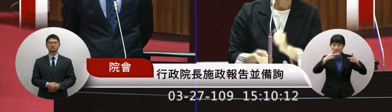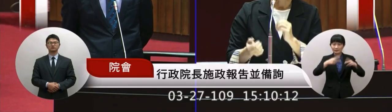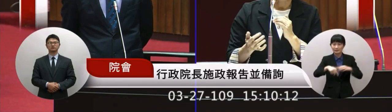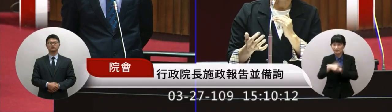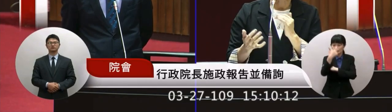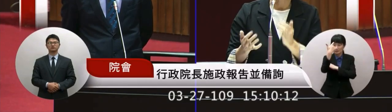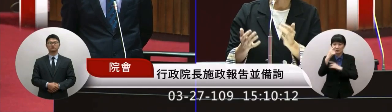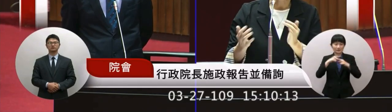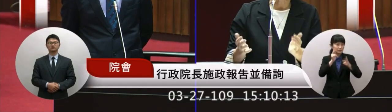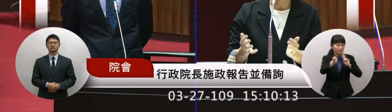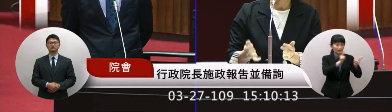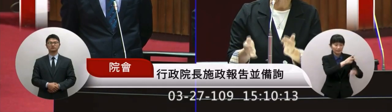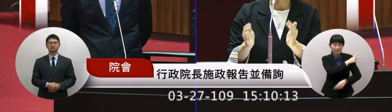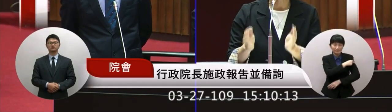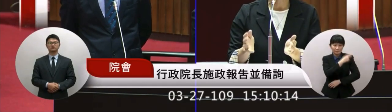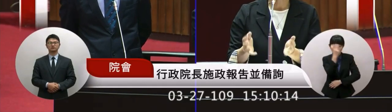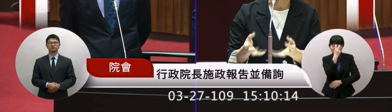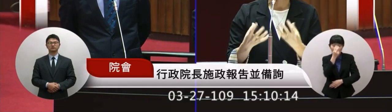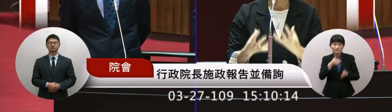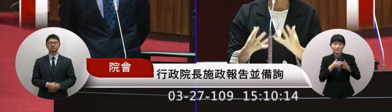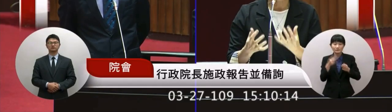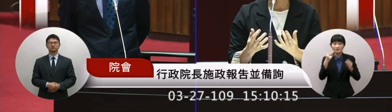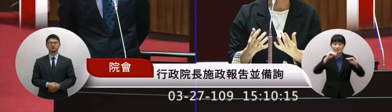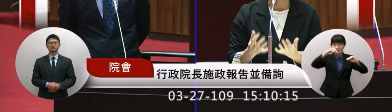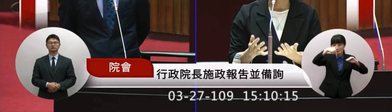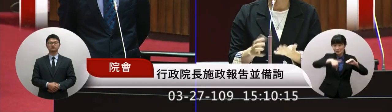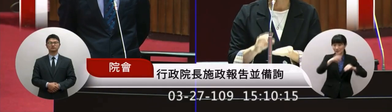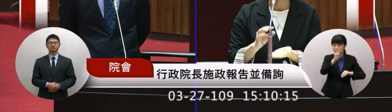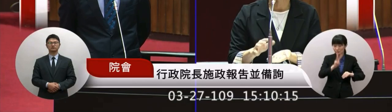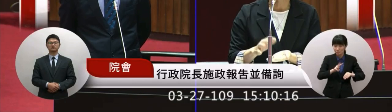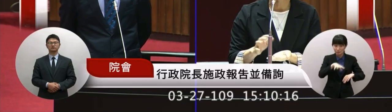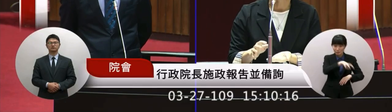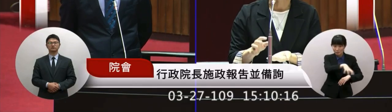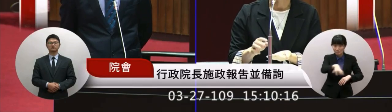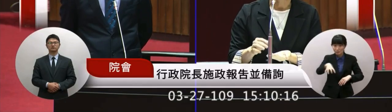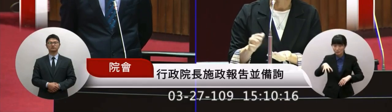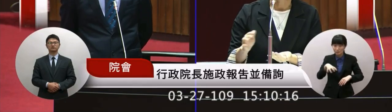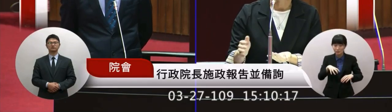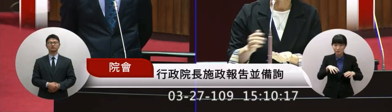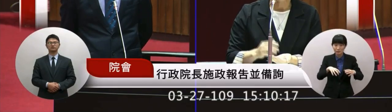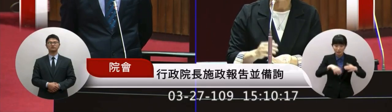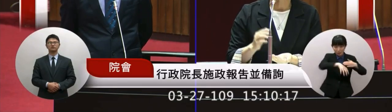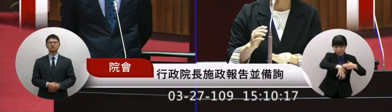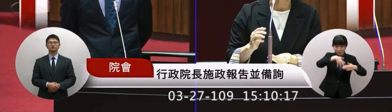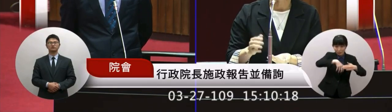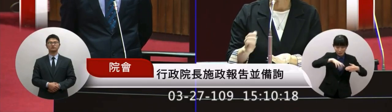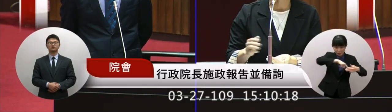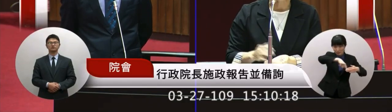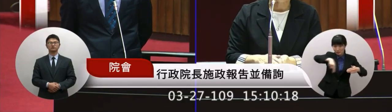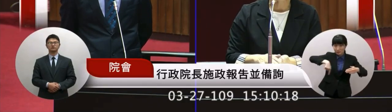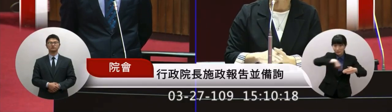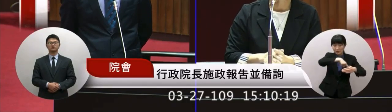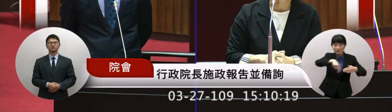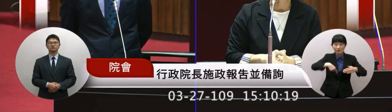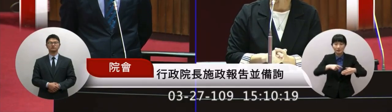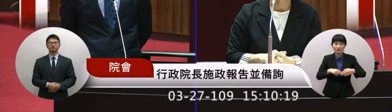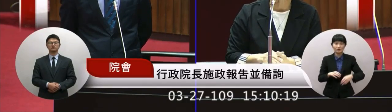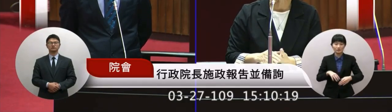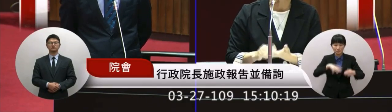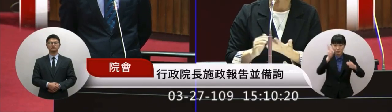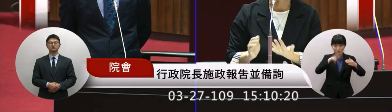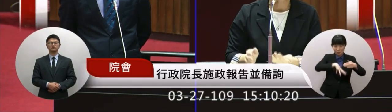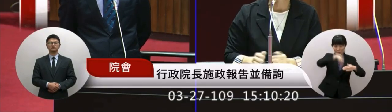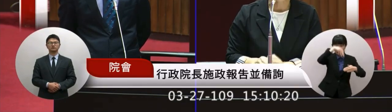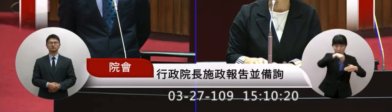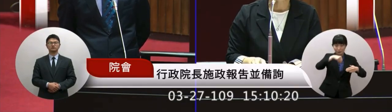哈，然后包括像地下水喝地下水地区的取水口哈，也来划饮用水取水口一定距